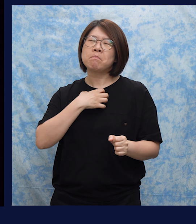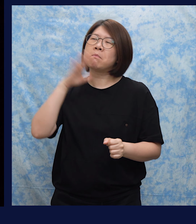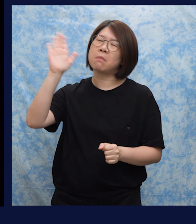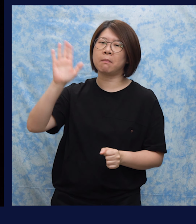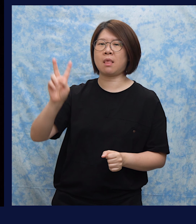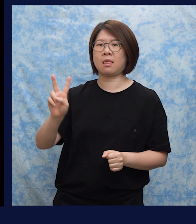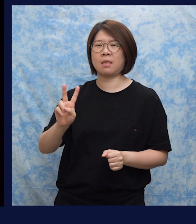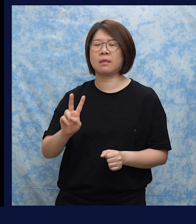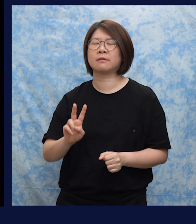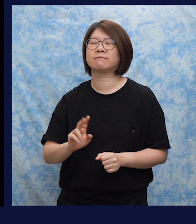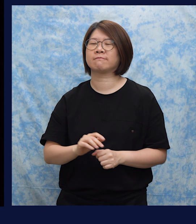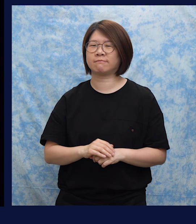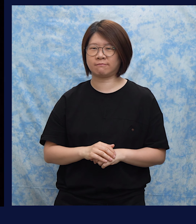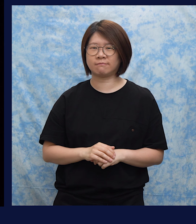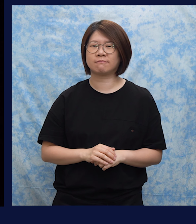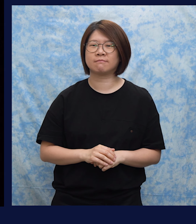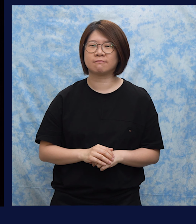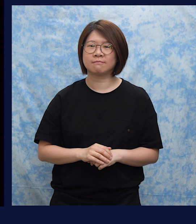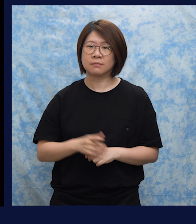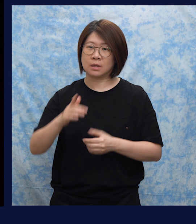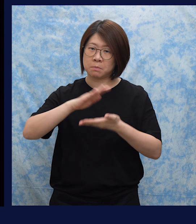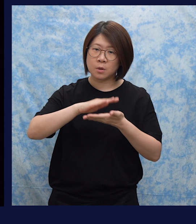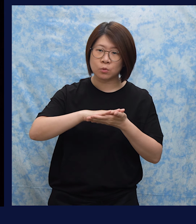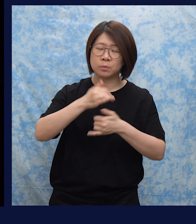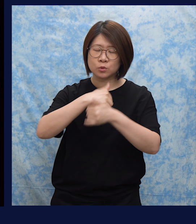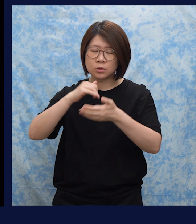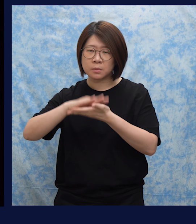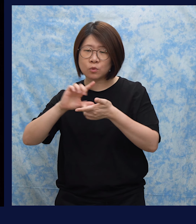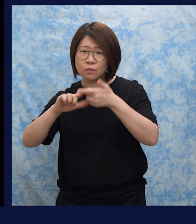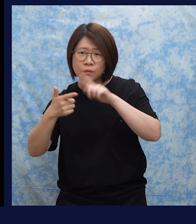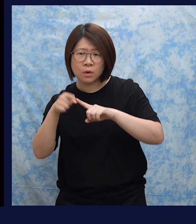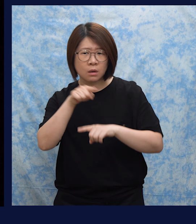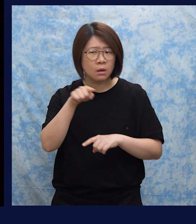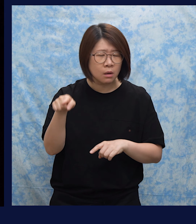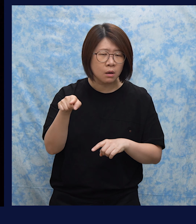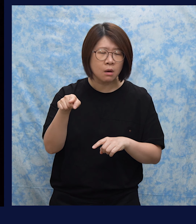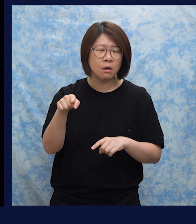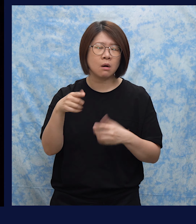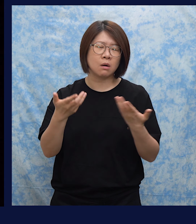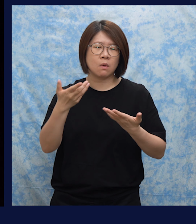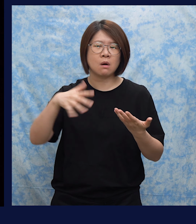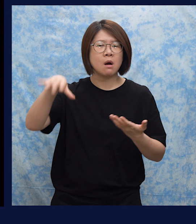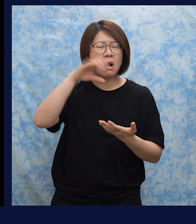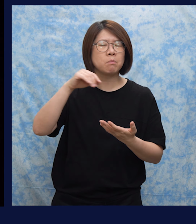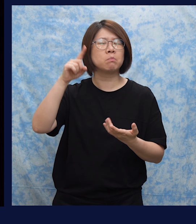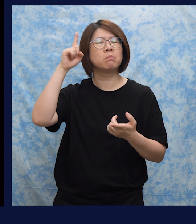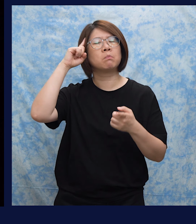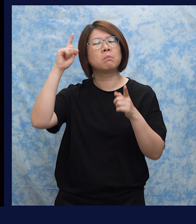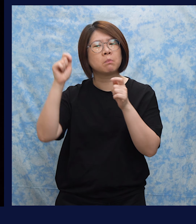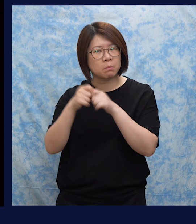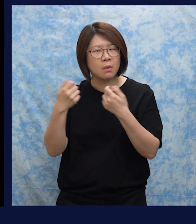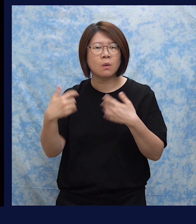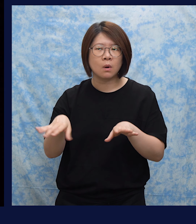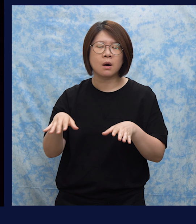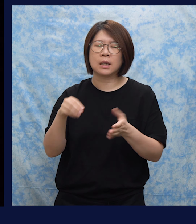塵網，咁都好似直情有一種say bye bye 咁樣嘅感覺噶啦。咁而聽到嗰個版本或者個演出嘅形式都